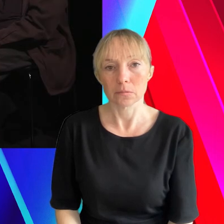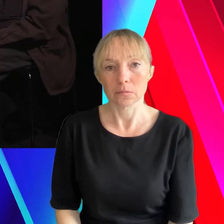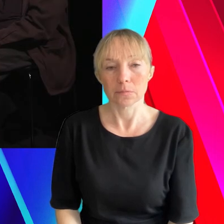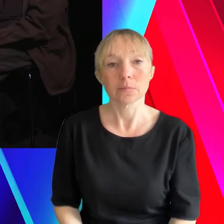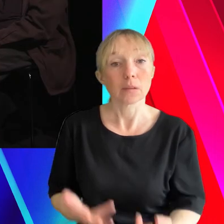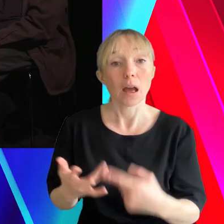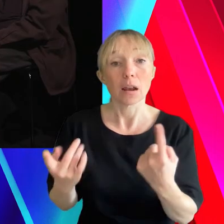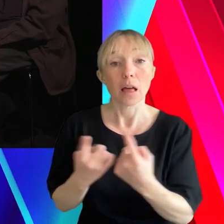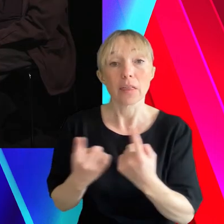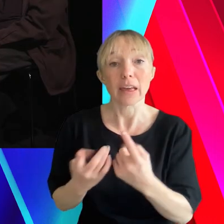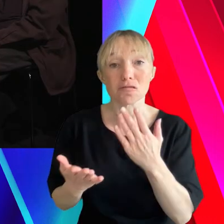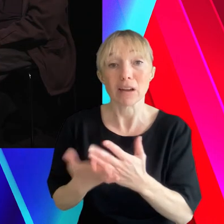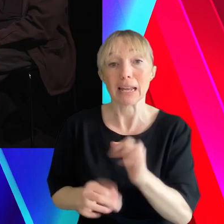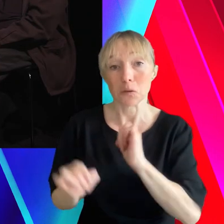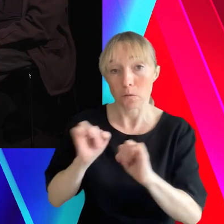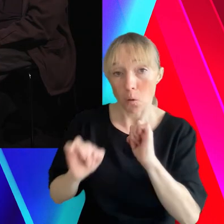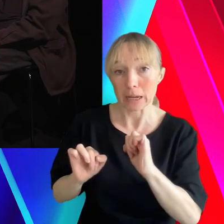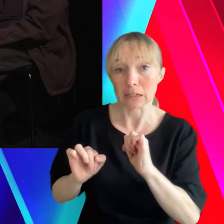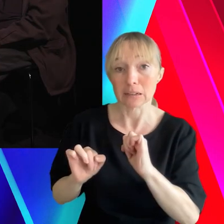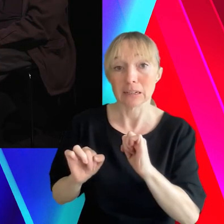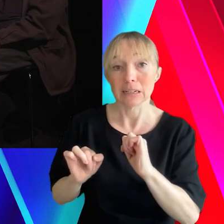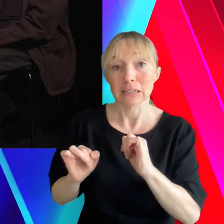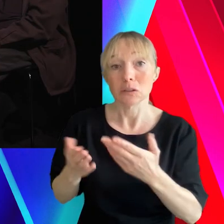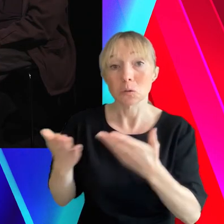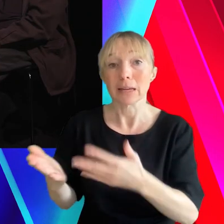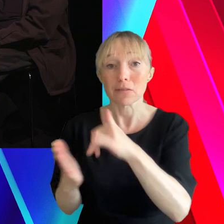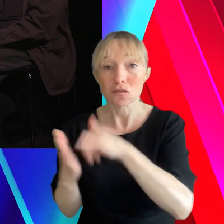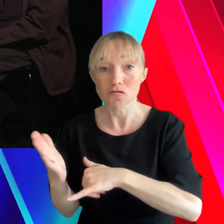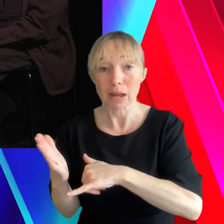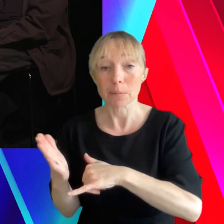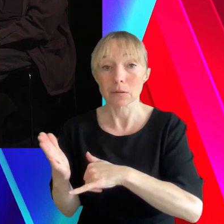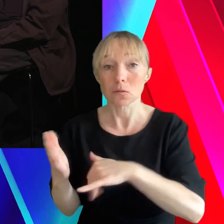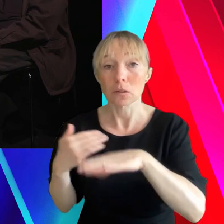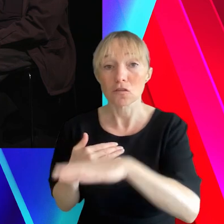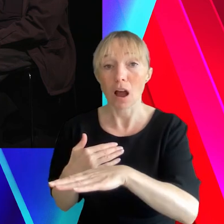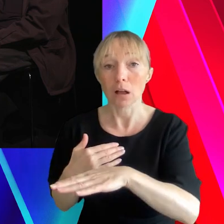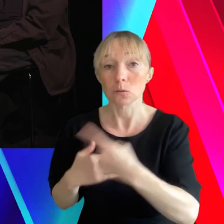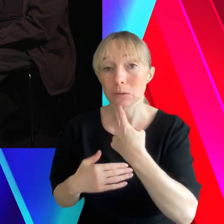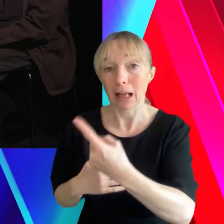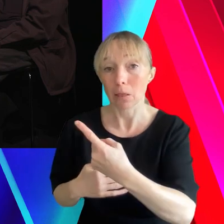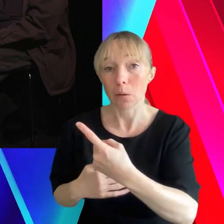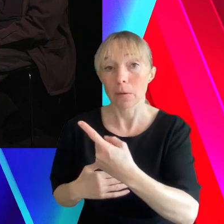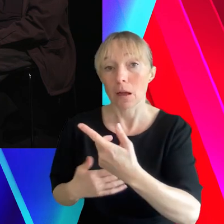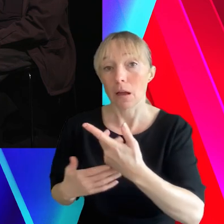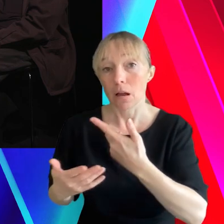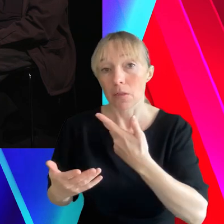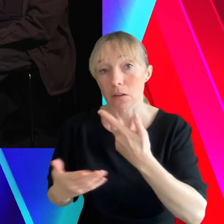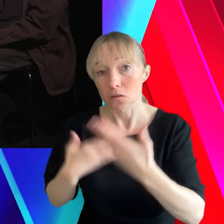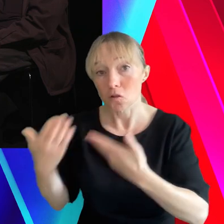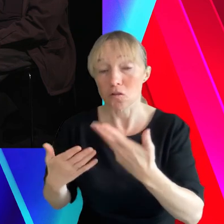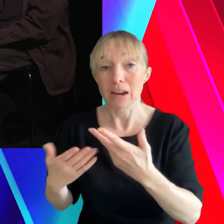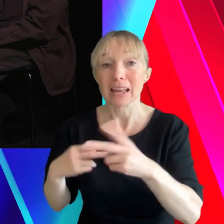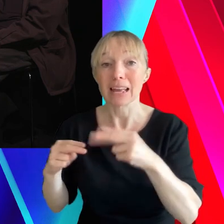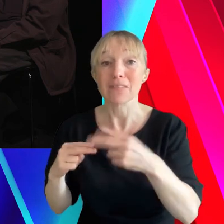چی. Another thing that you must really avoid is to give a script to a child or to tell them a story, because if they have a script and they go home, you'll have